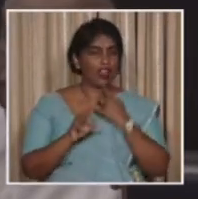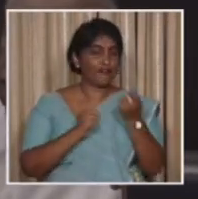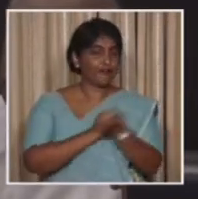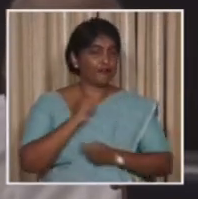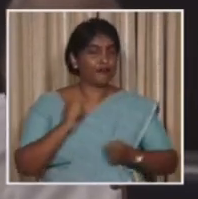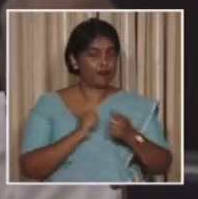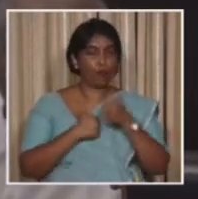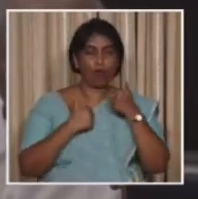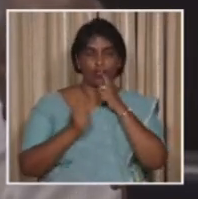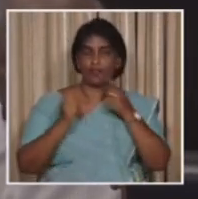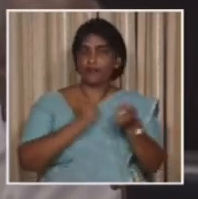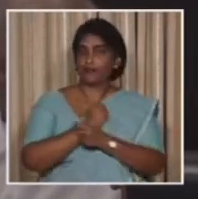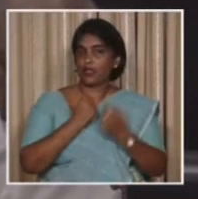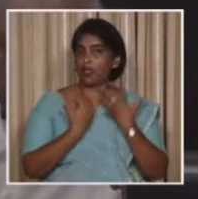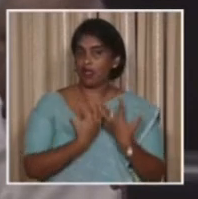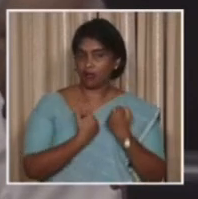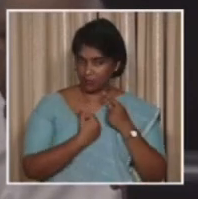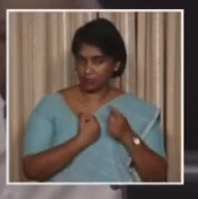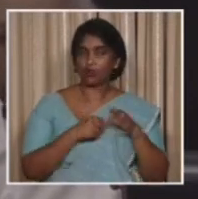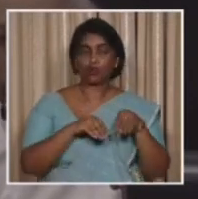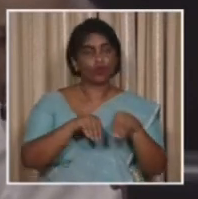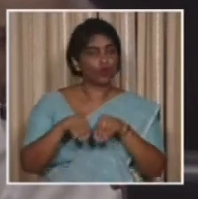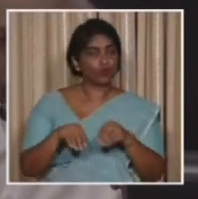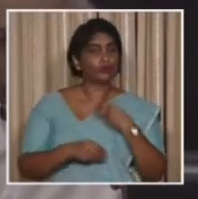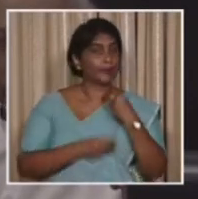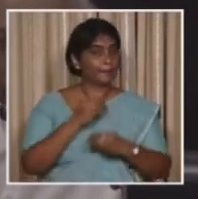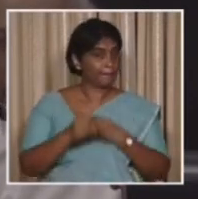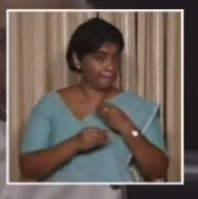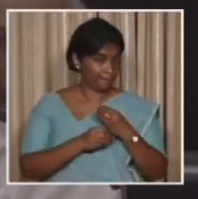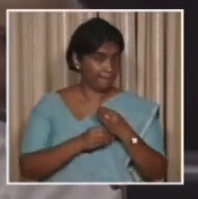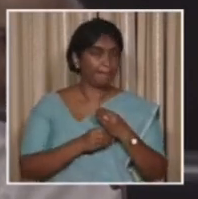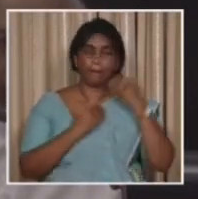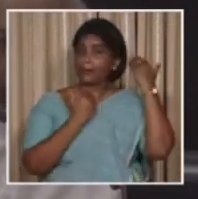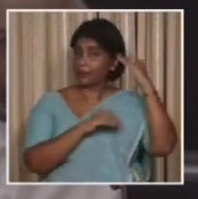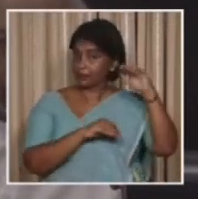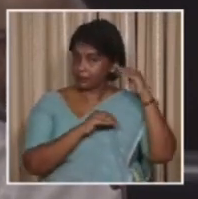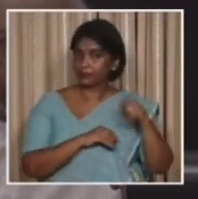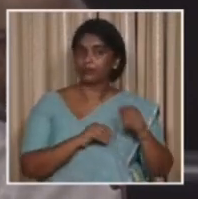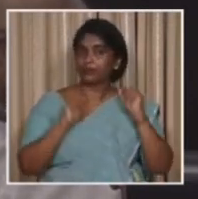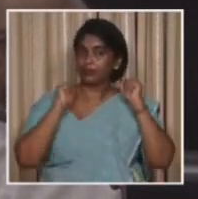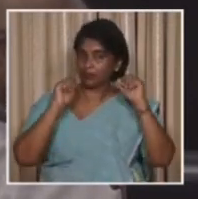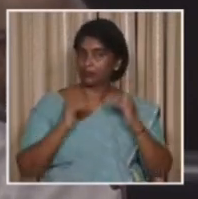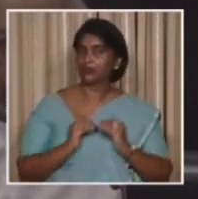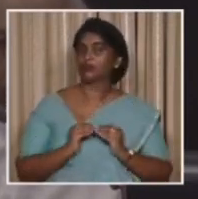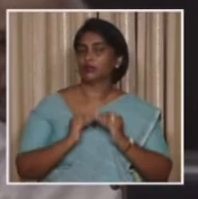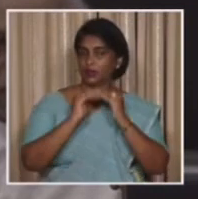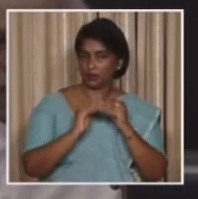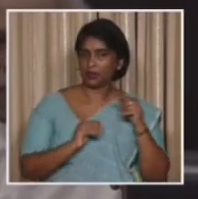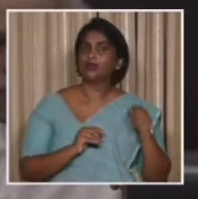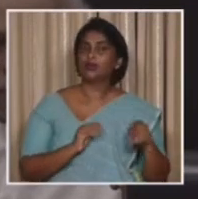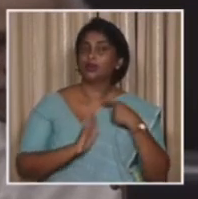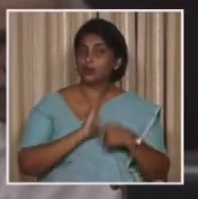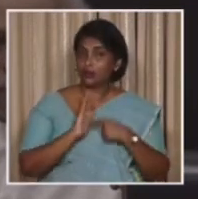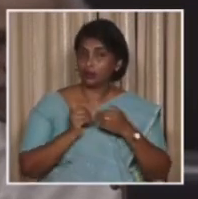මහකන්නේ හොඳ අස්වැන්නක් අපට ලැබුණා. කෘෂිකාර්මික නිෂ්පාදන අපනයනයේද යථා තත්ත්වයට පත් වුණා.